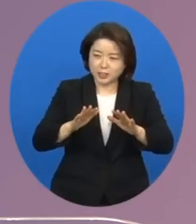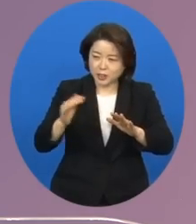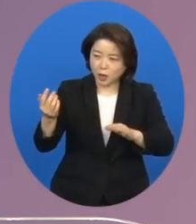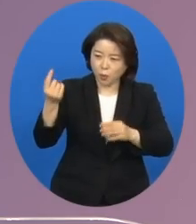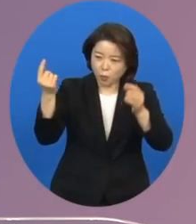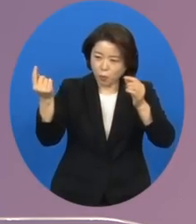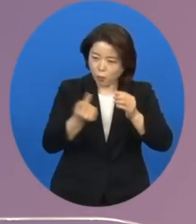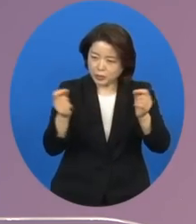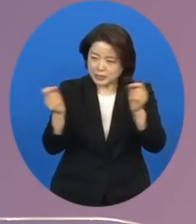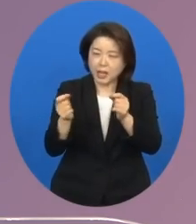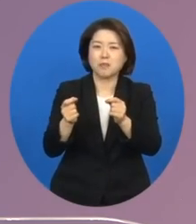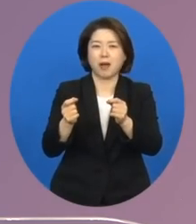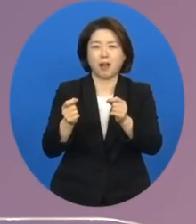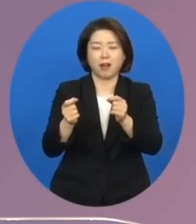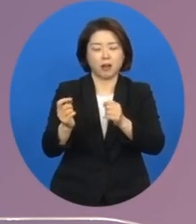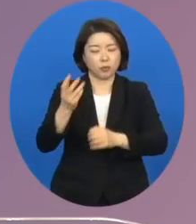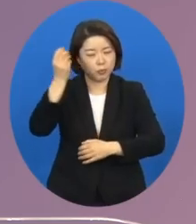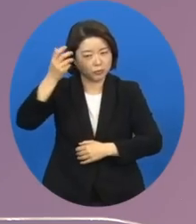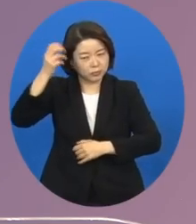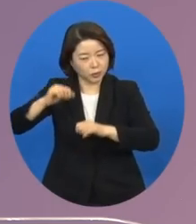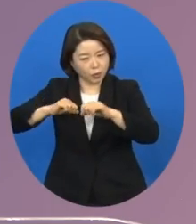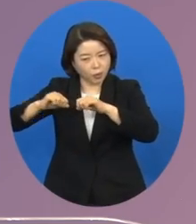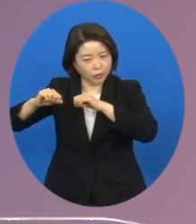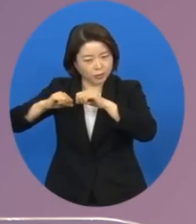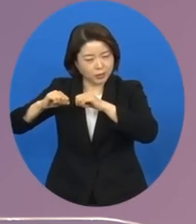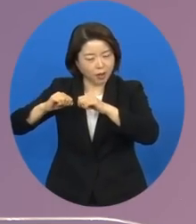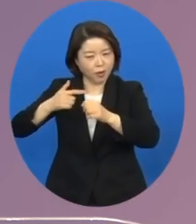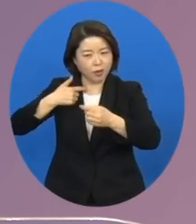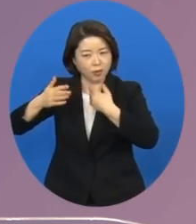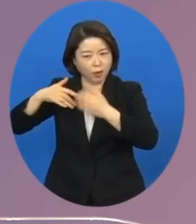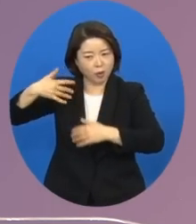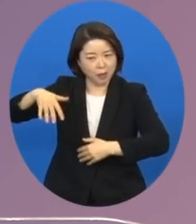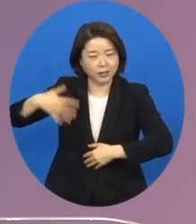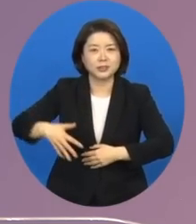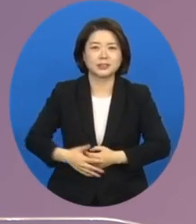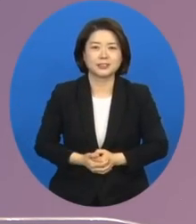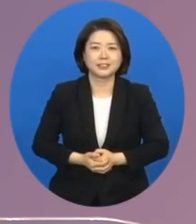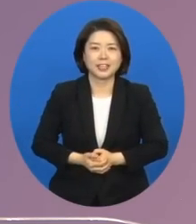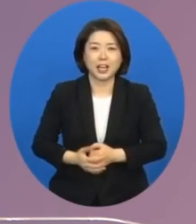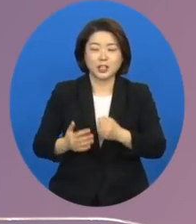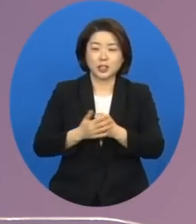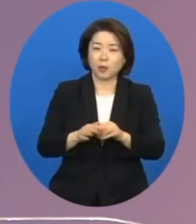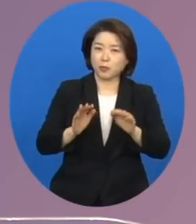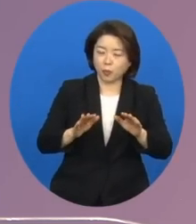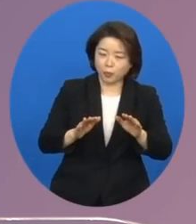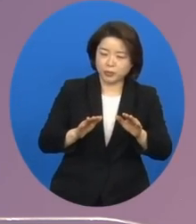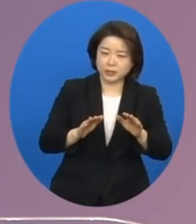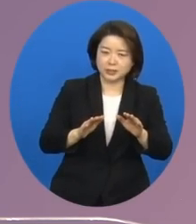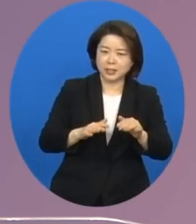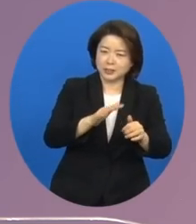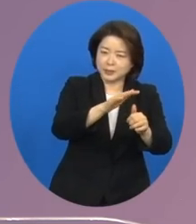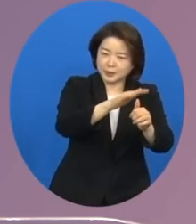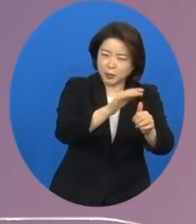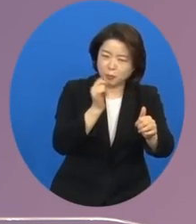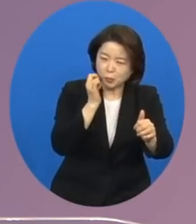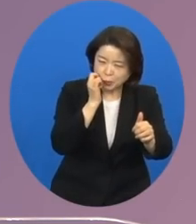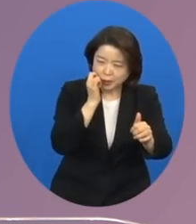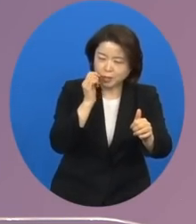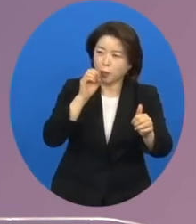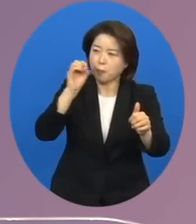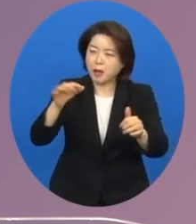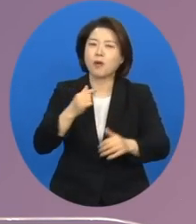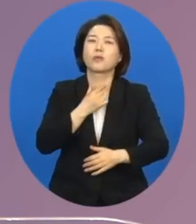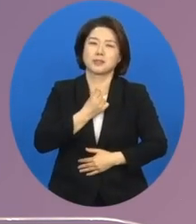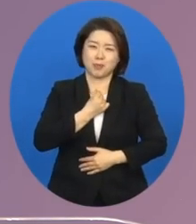되고 성령 사역이라고는 경험해 본 적이 없는데 그래서 오늘 저는 못할 것 같다고 말을